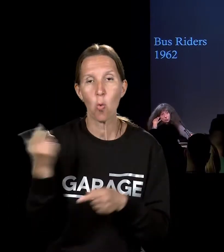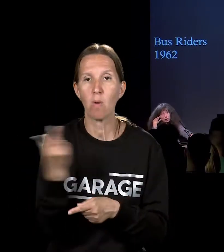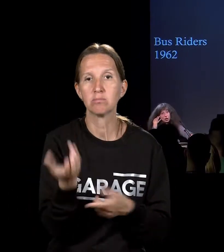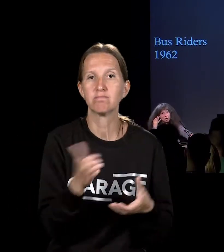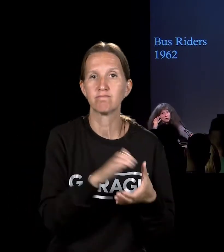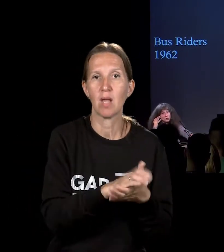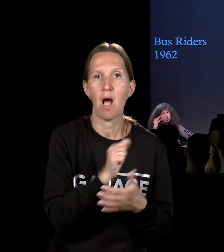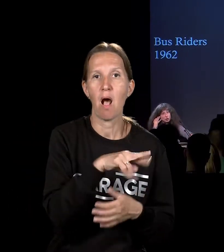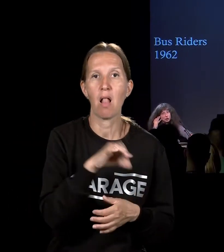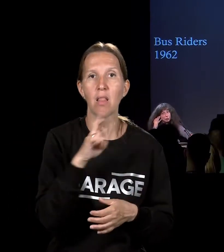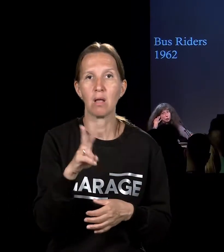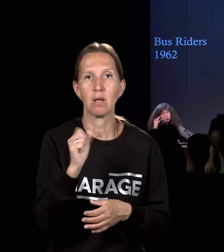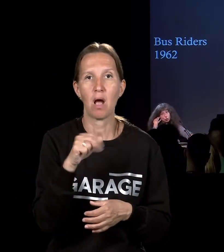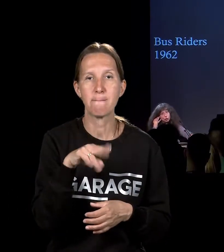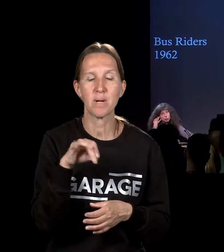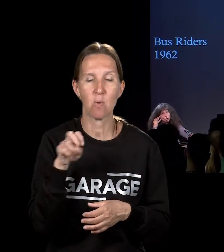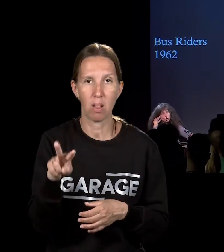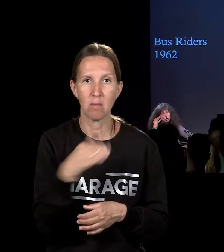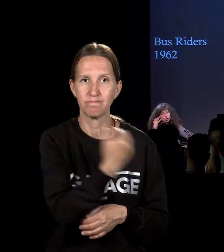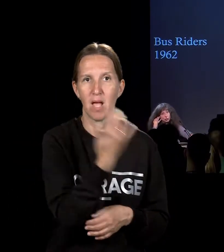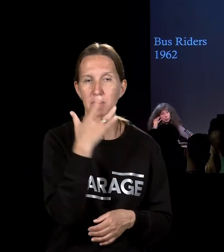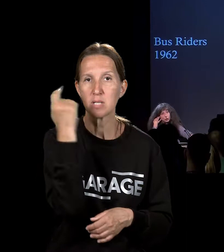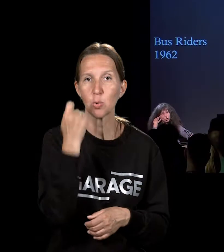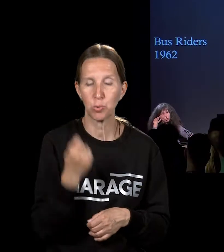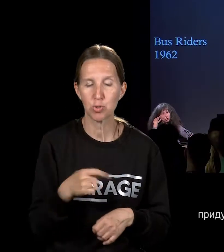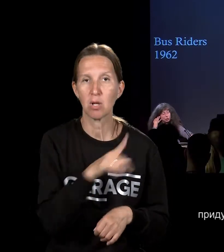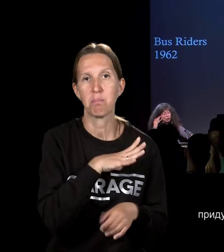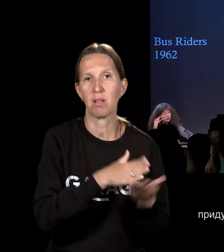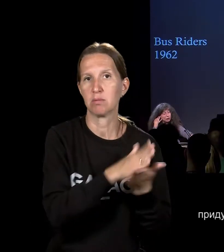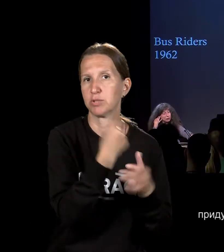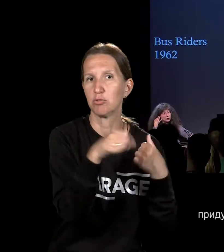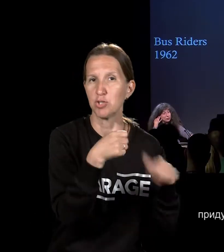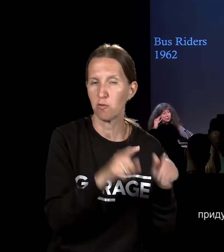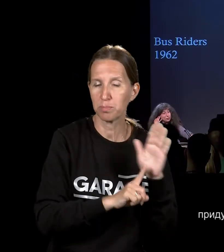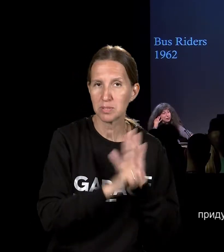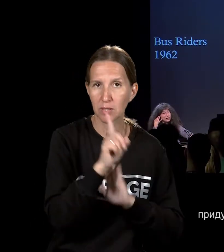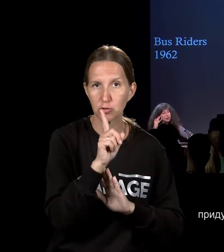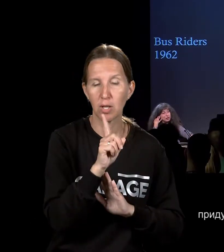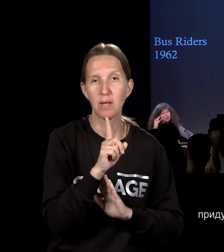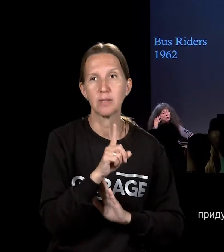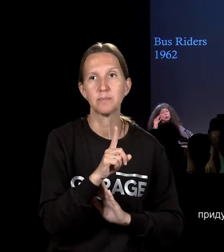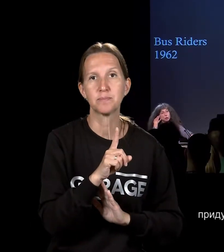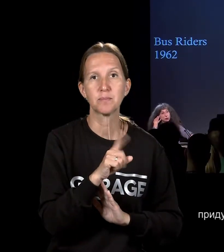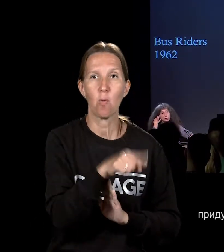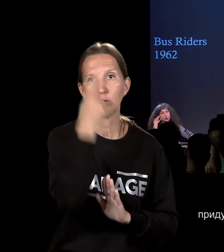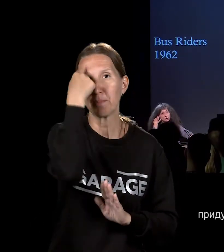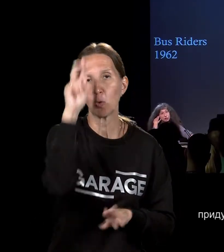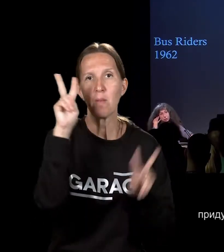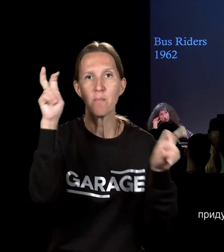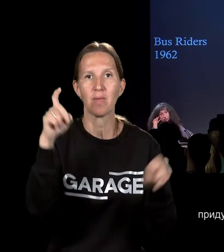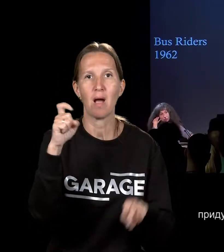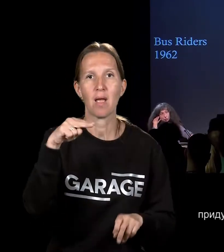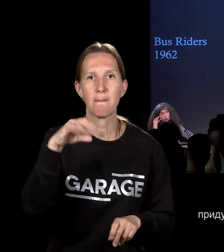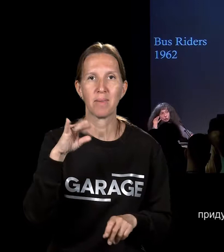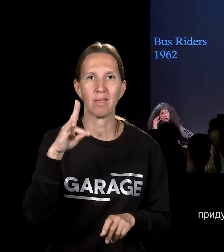Капровым, американским художником, тоже изначально живописцем, который придумал определение